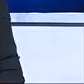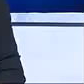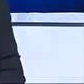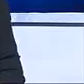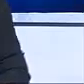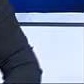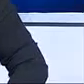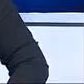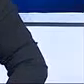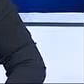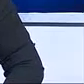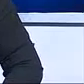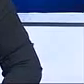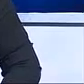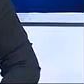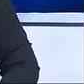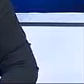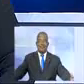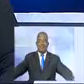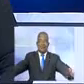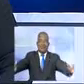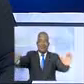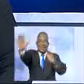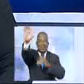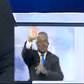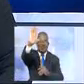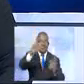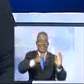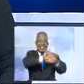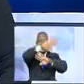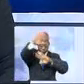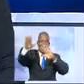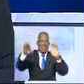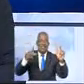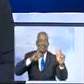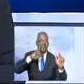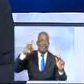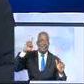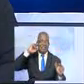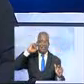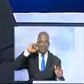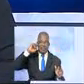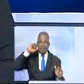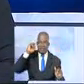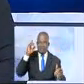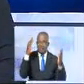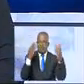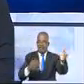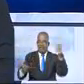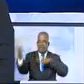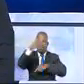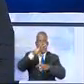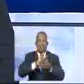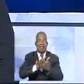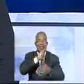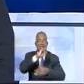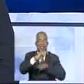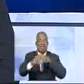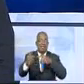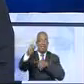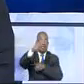transition. Bonjour et bienvenue si vous nous rejoignez sur RTI 1. Aujourd'hui, c'est la journée mondiale de lutte